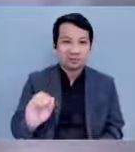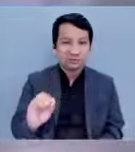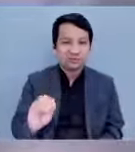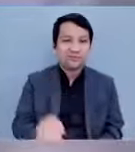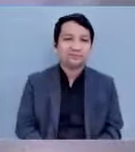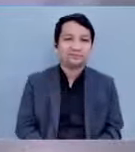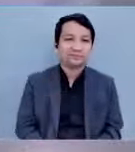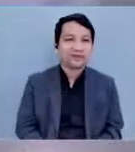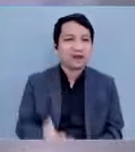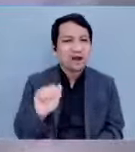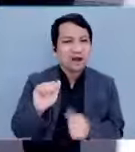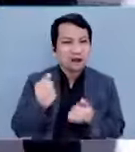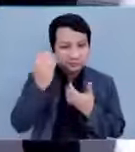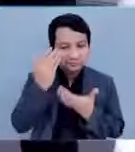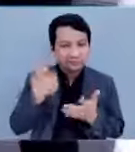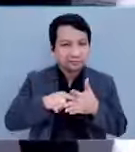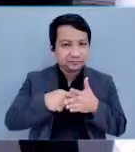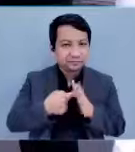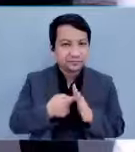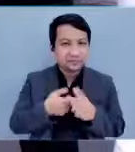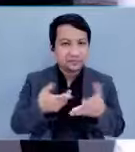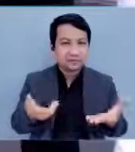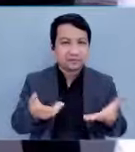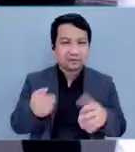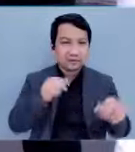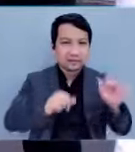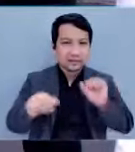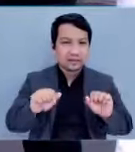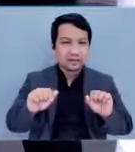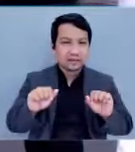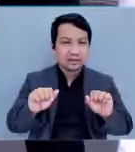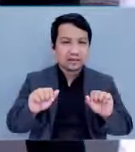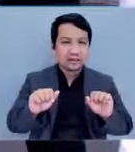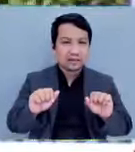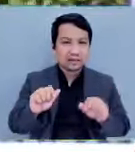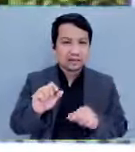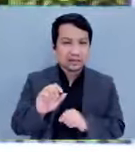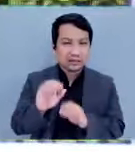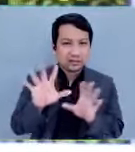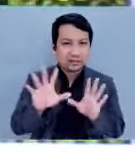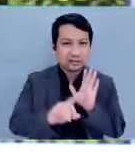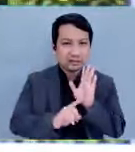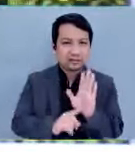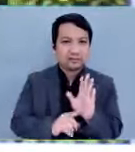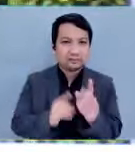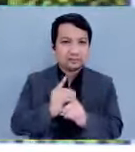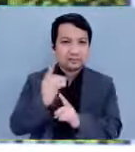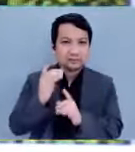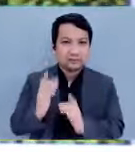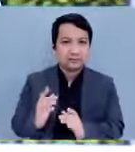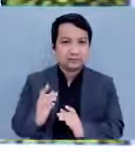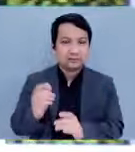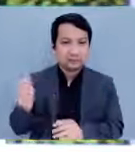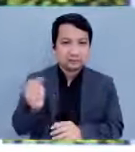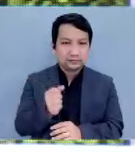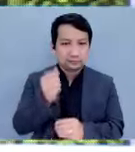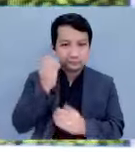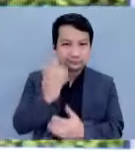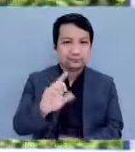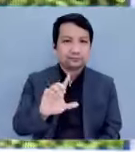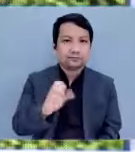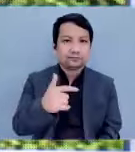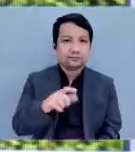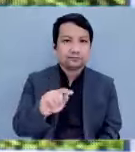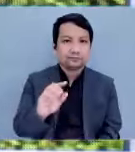kami, paano kayo nag-start sa ganitong art ng light show? Ayun po, yung aming pong director, which is yung founder din po ng Legato Visual Performing